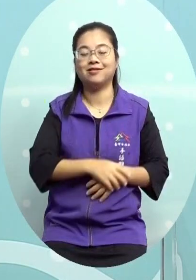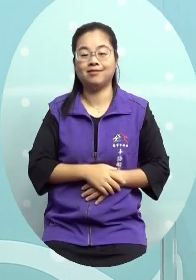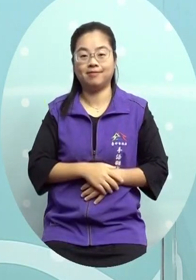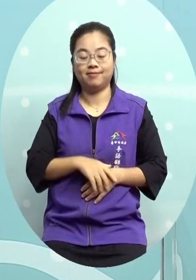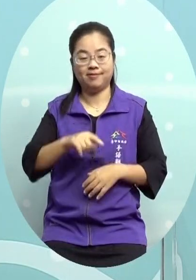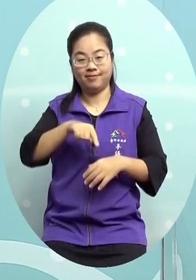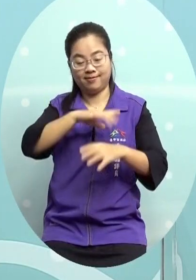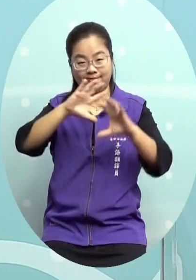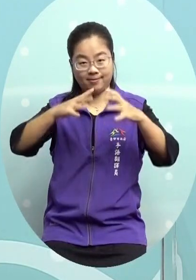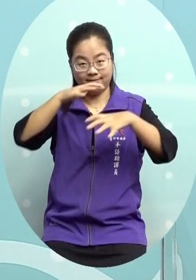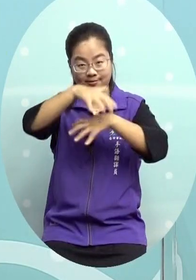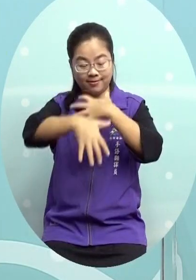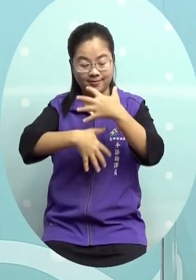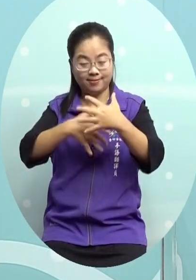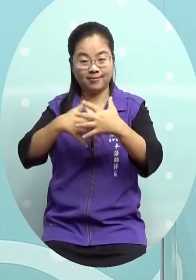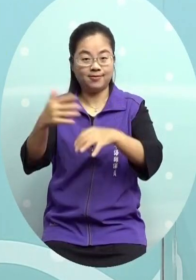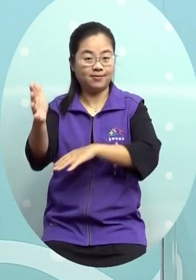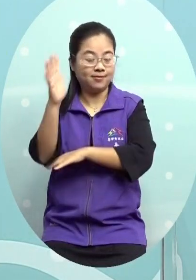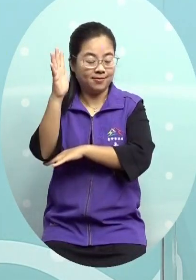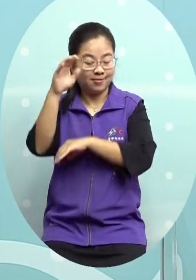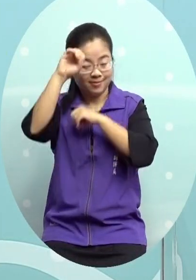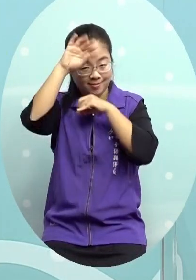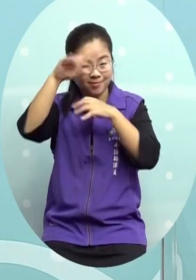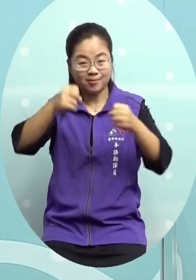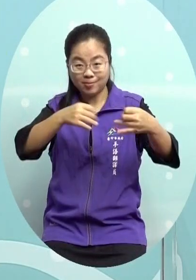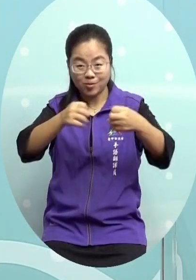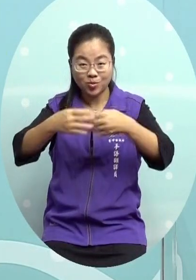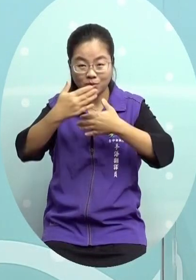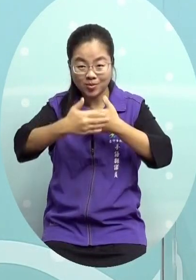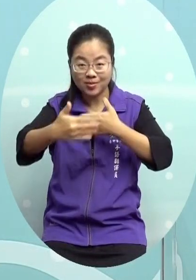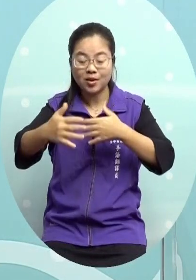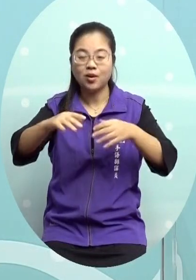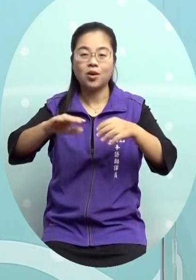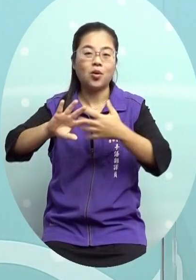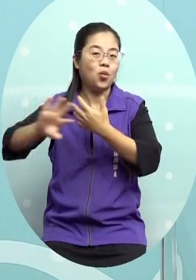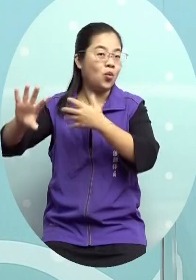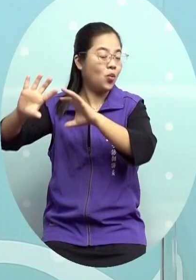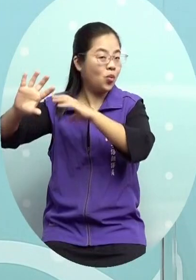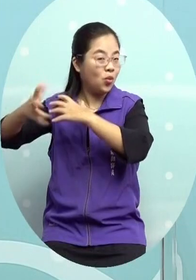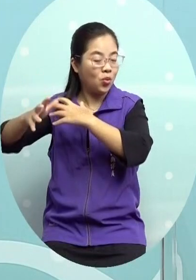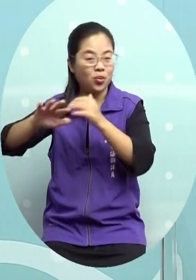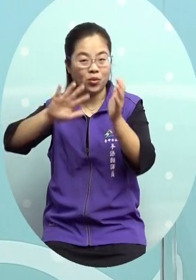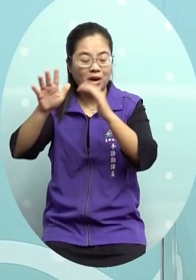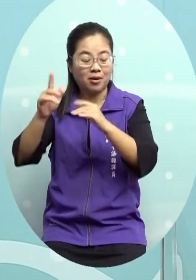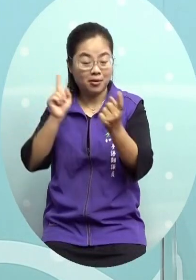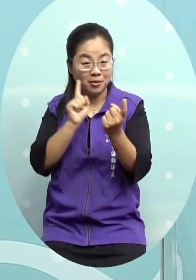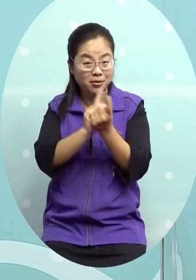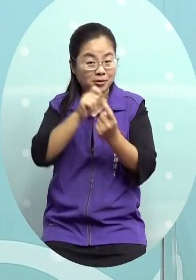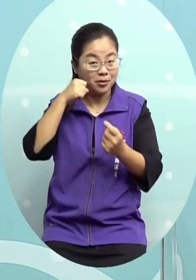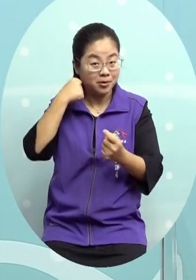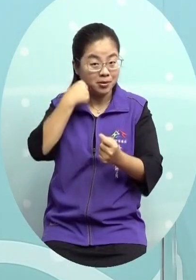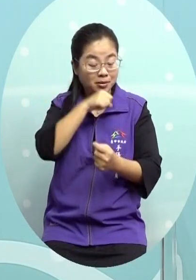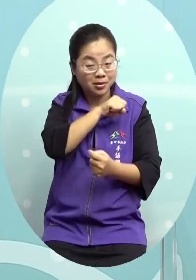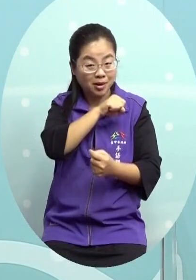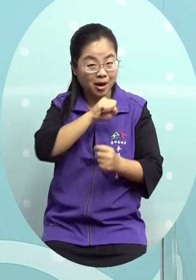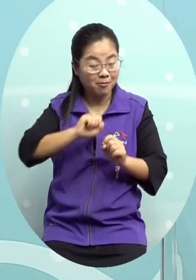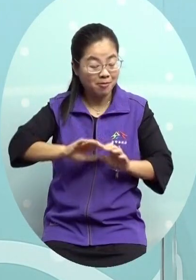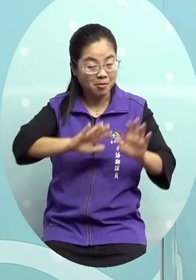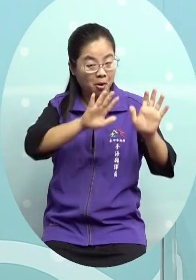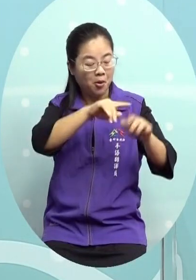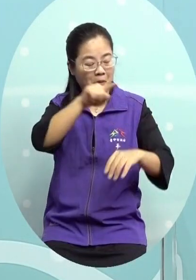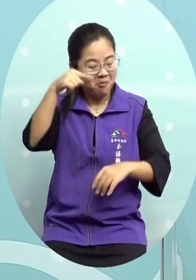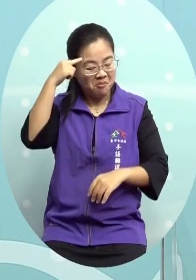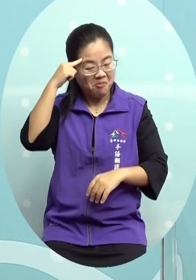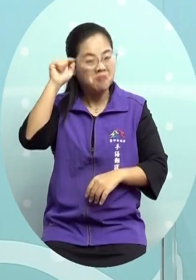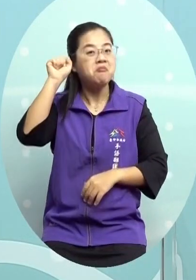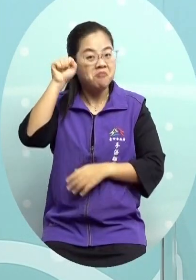国际之间的政党、民主政党在讨论的过程里面，很多国家对于台湾未来发展非常钦佩，而且非常